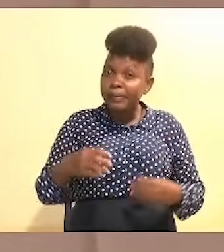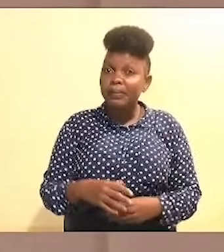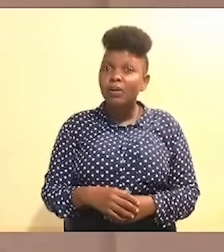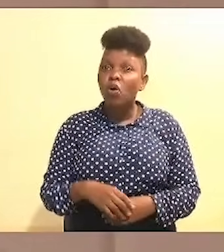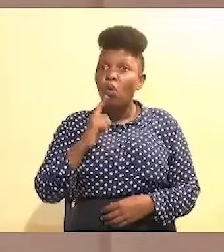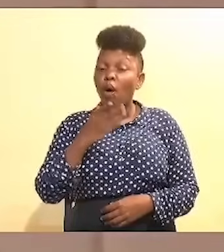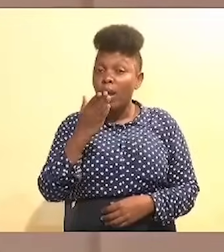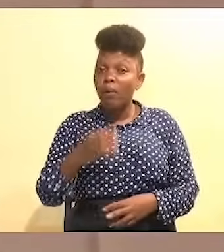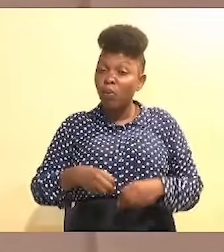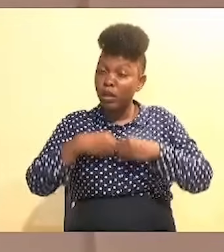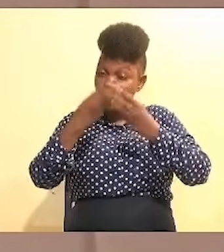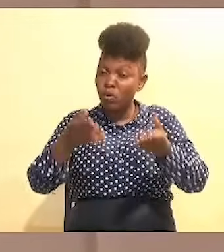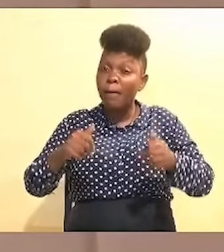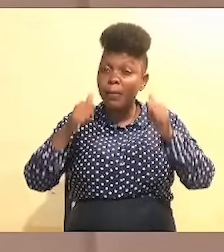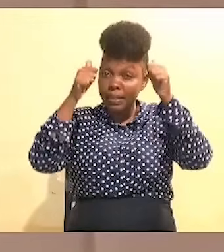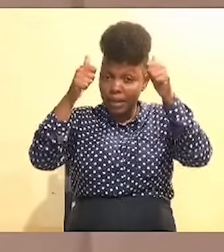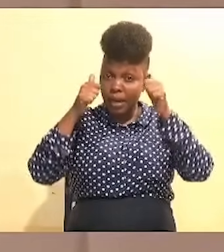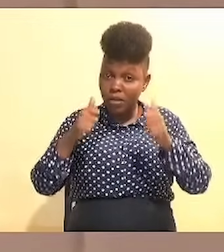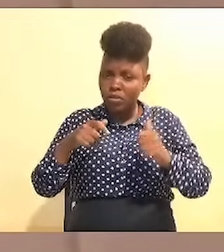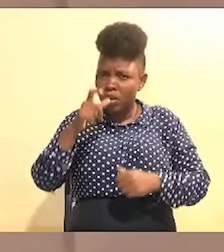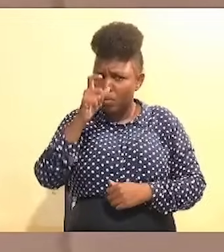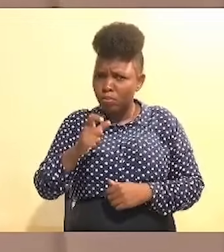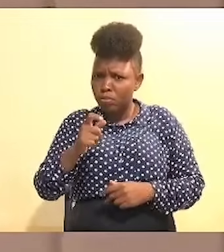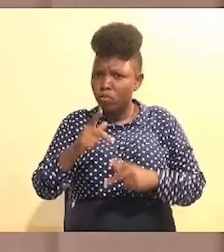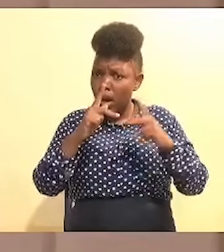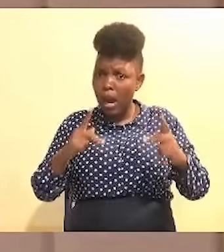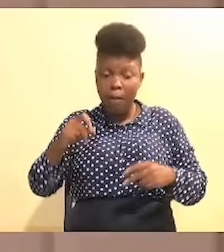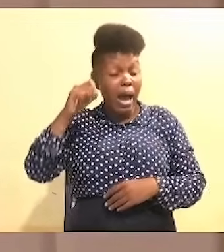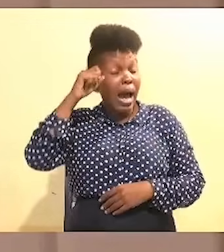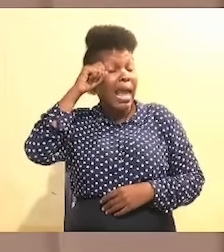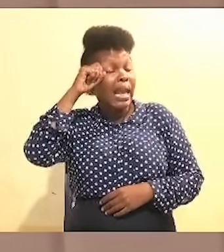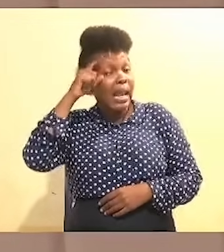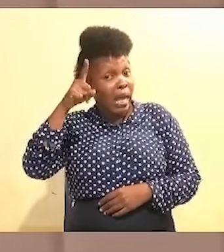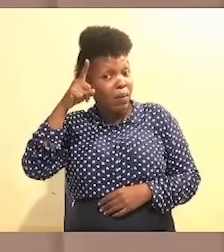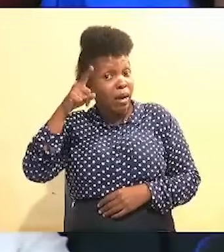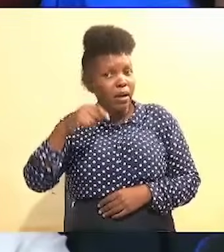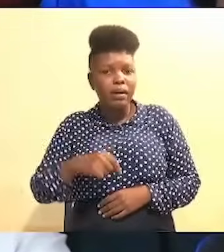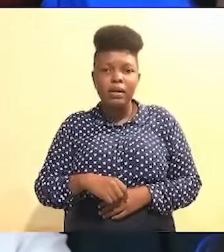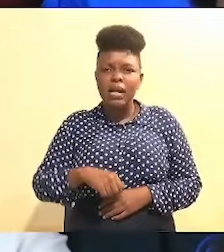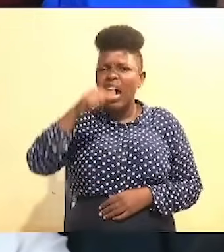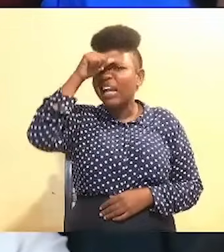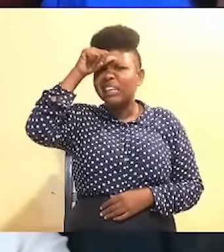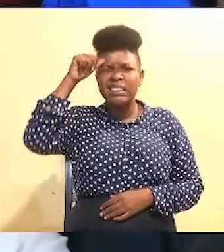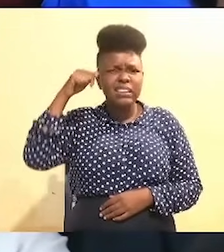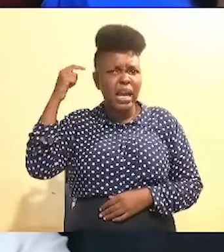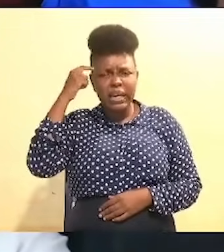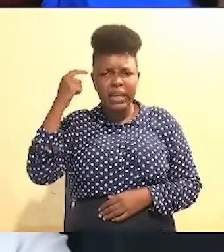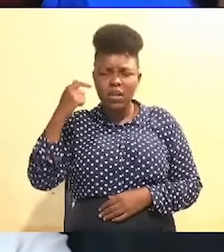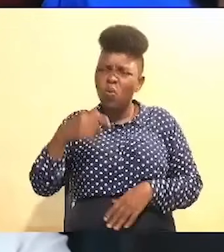Huwa wewe ukitoa matangazo, mtu kama haelewi, ana shida ya nini? Ya akili.